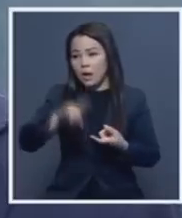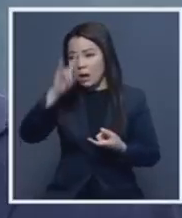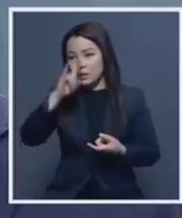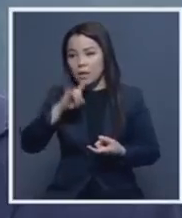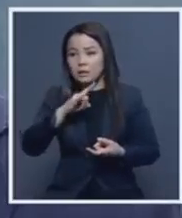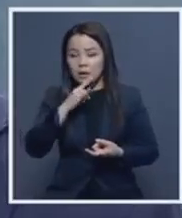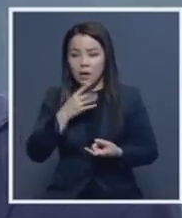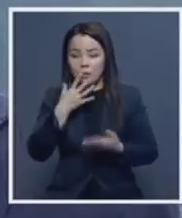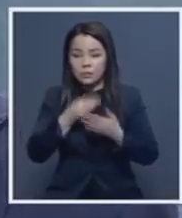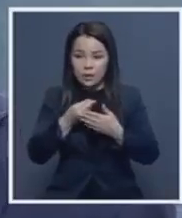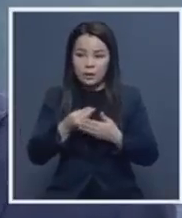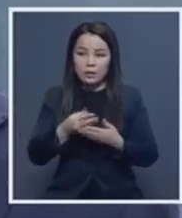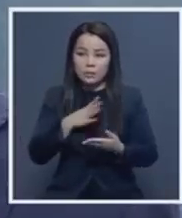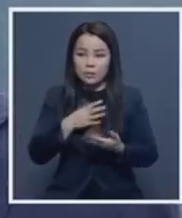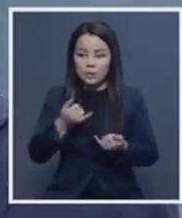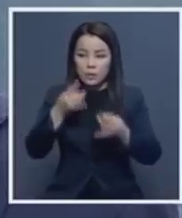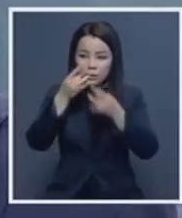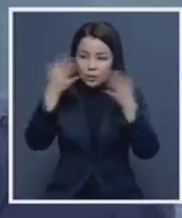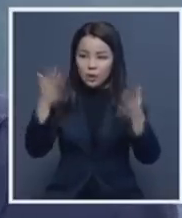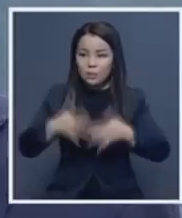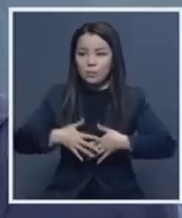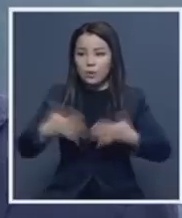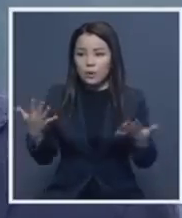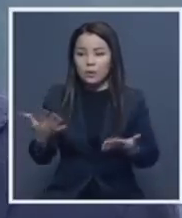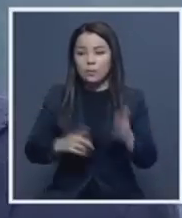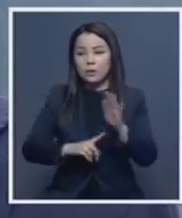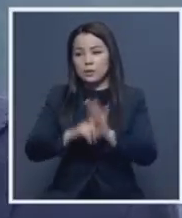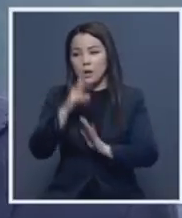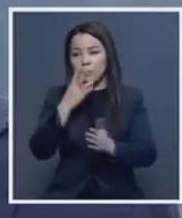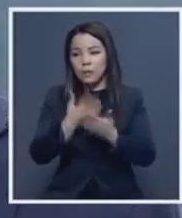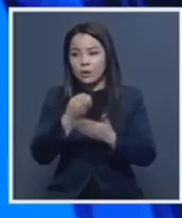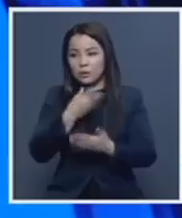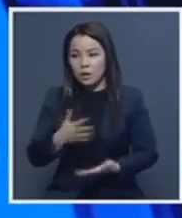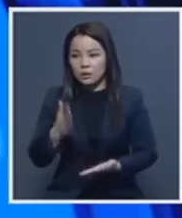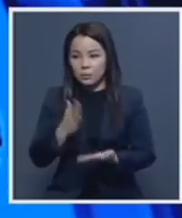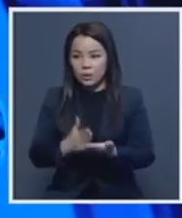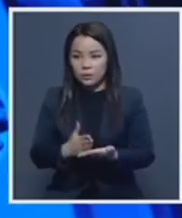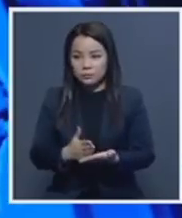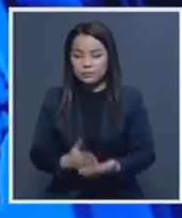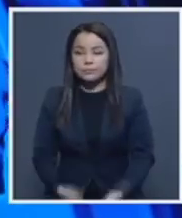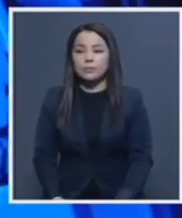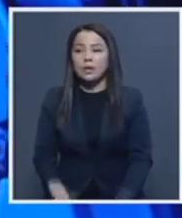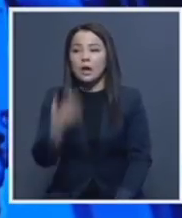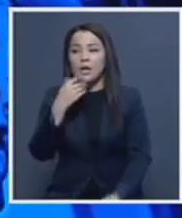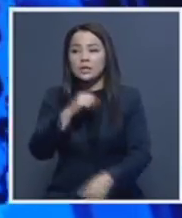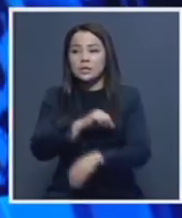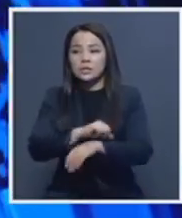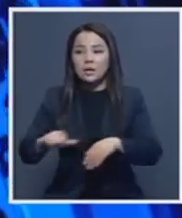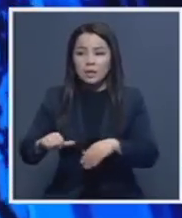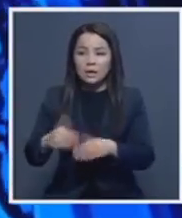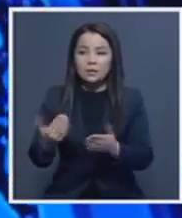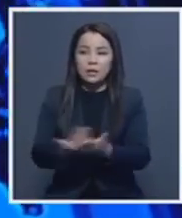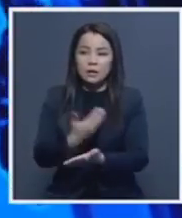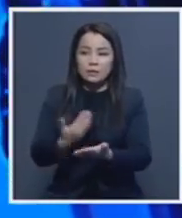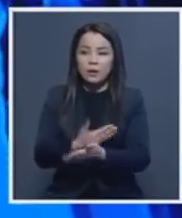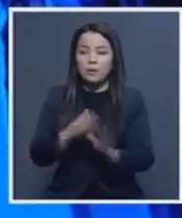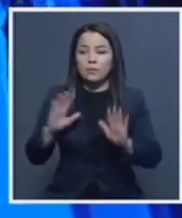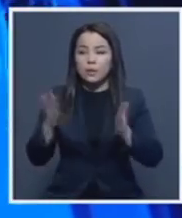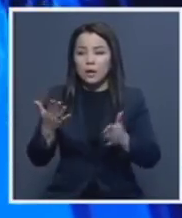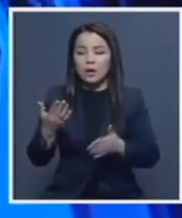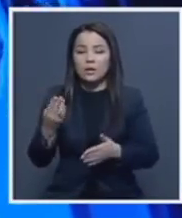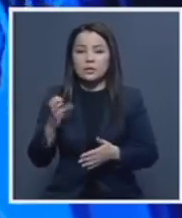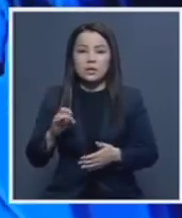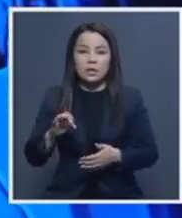жоба өзінің берері мол бір өте жақсы бастама болып жатыр. Шетелден аз кем ақпар. Сирияның шығысында